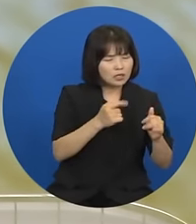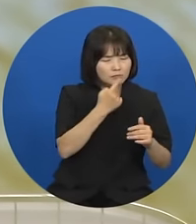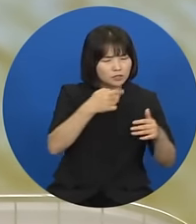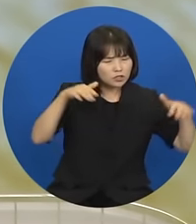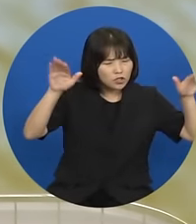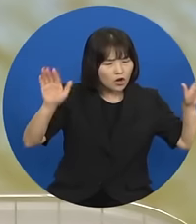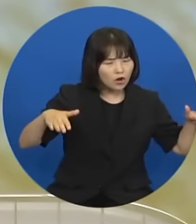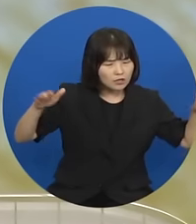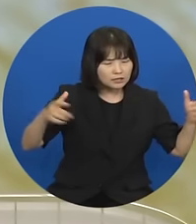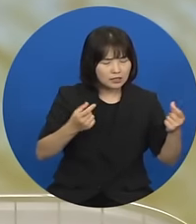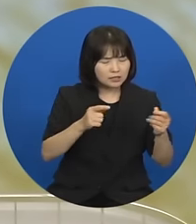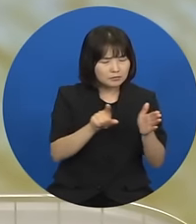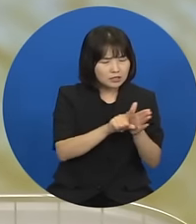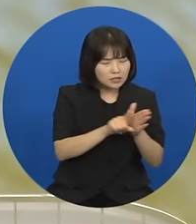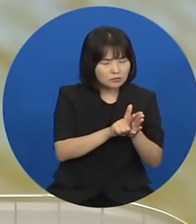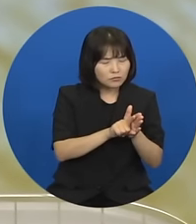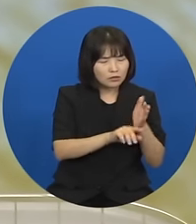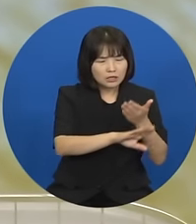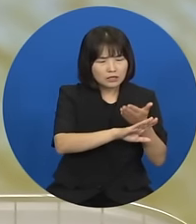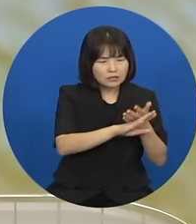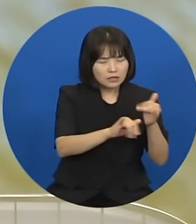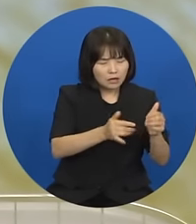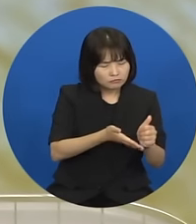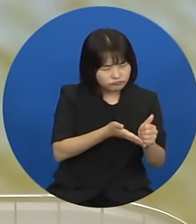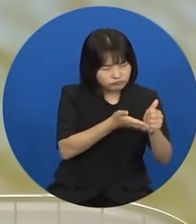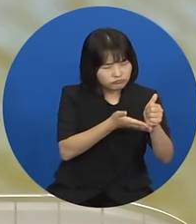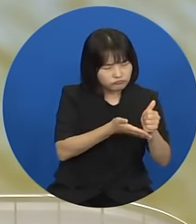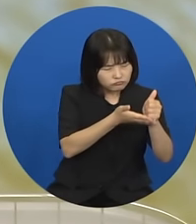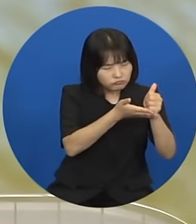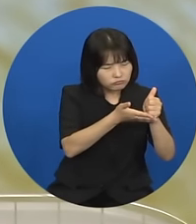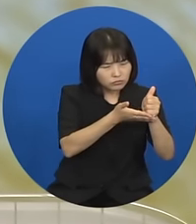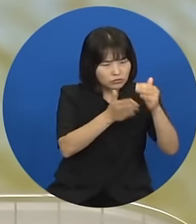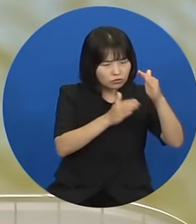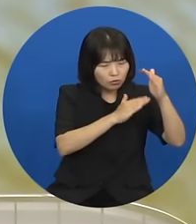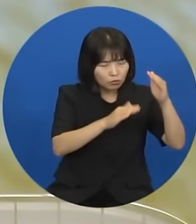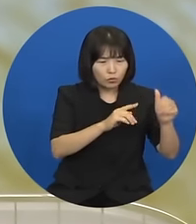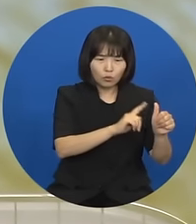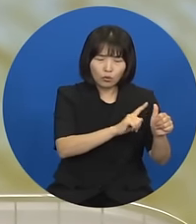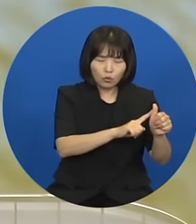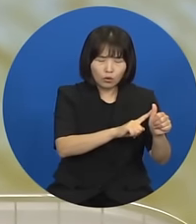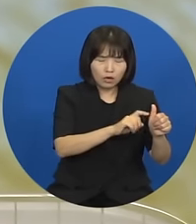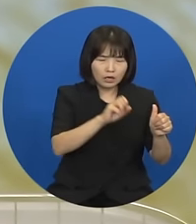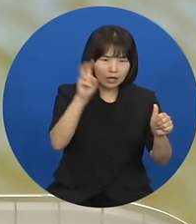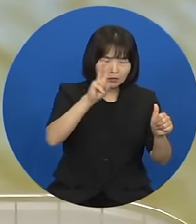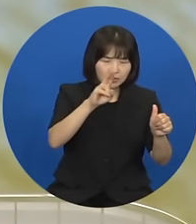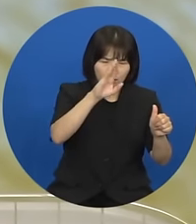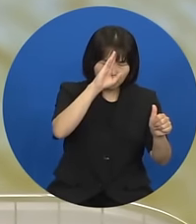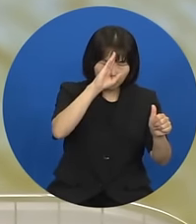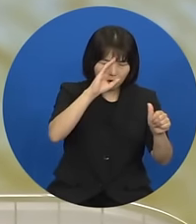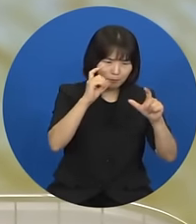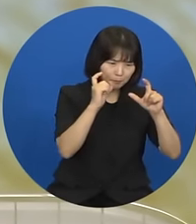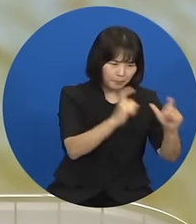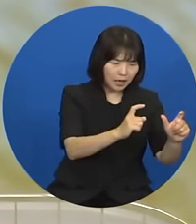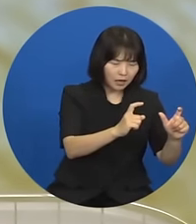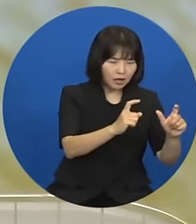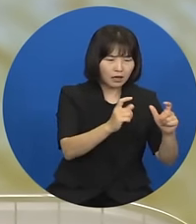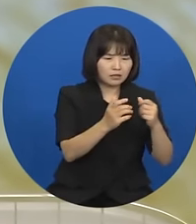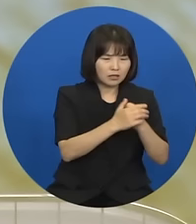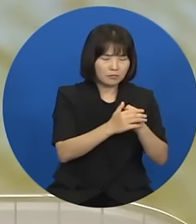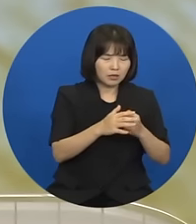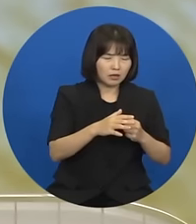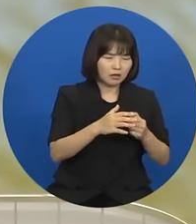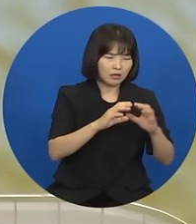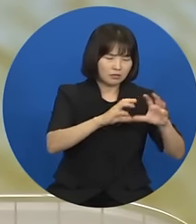다른 분들을 섬기던 어떤 성도님, 갑작스러운 병의 진단으로 인하여 먼저 천국으로